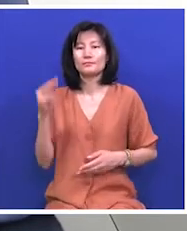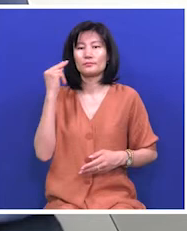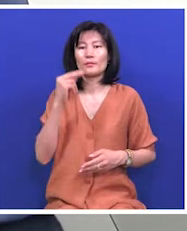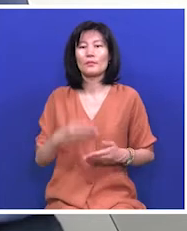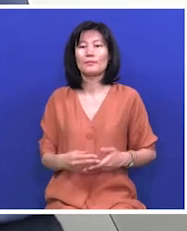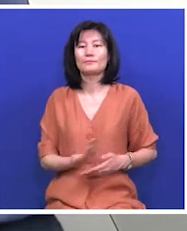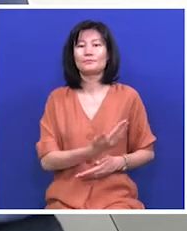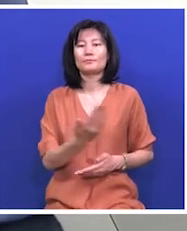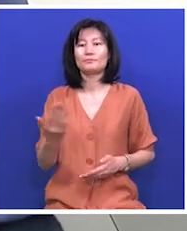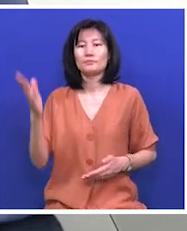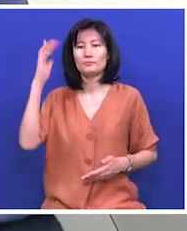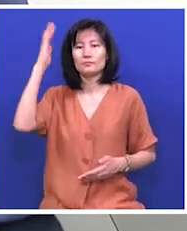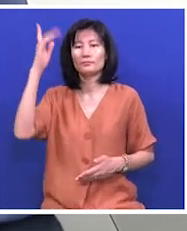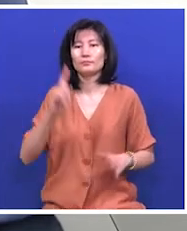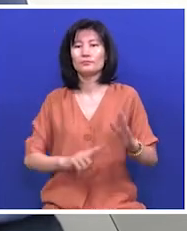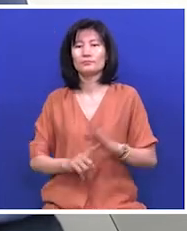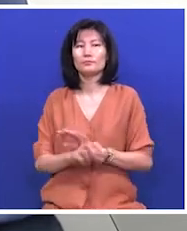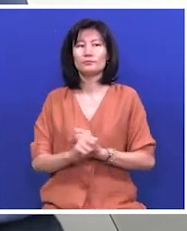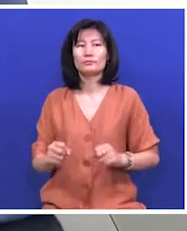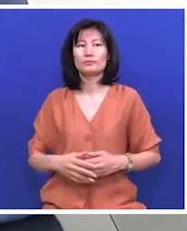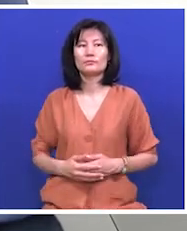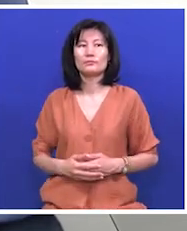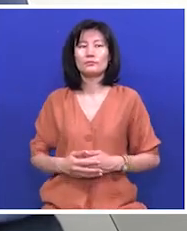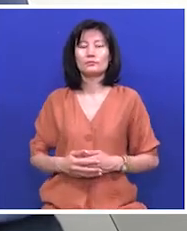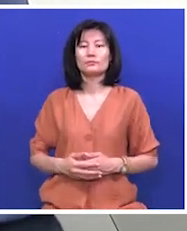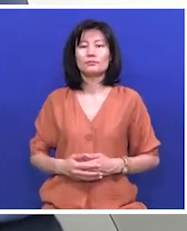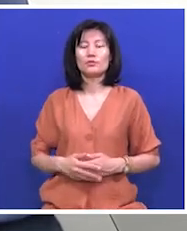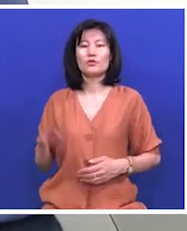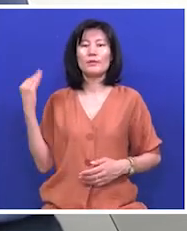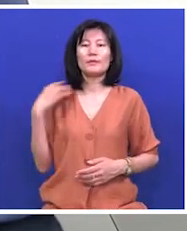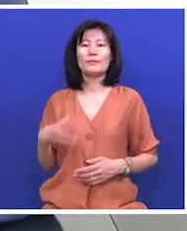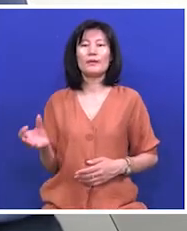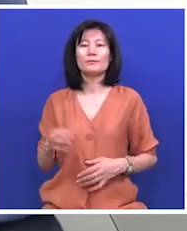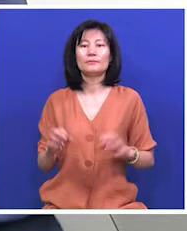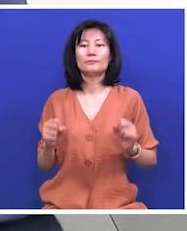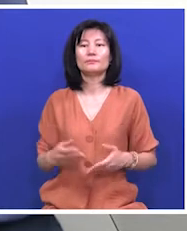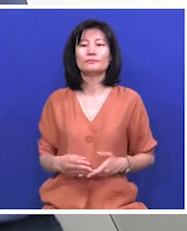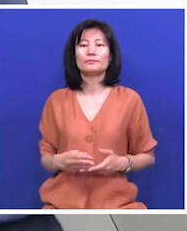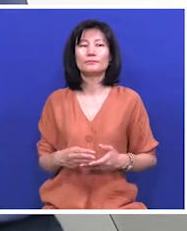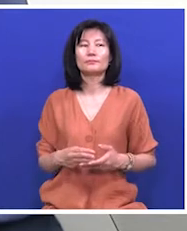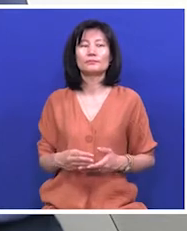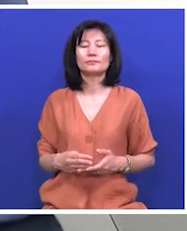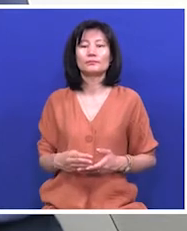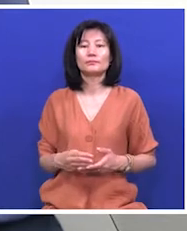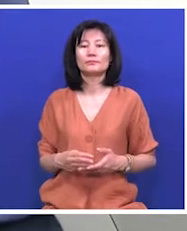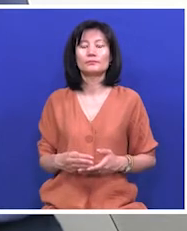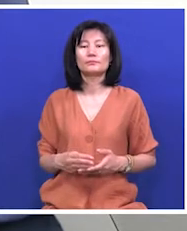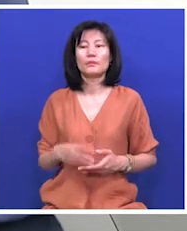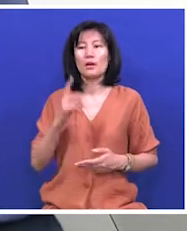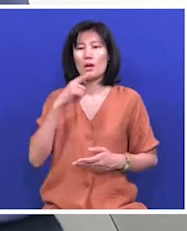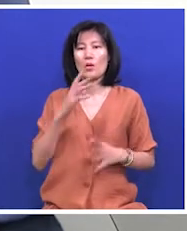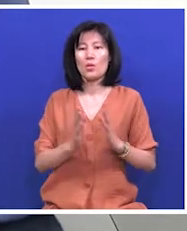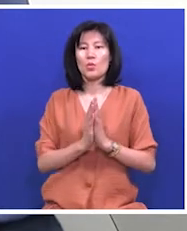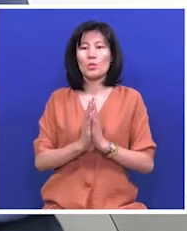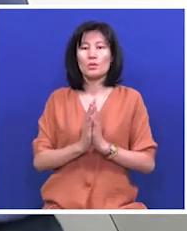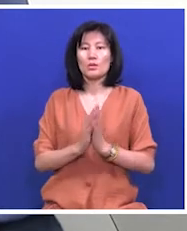қуатының сапасы сіздің ойыңыздан шықпайтын болса, келіңіздер бізге Түркістан облысында департаменттер үйінде отырамыз.